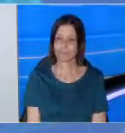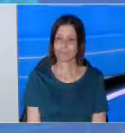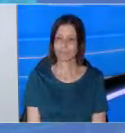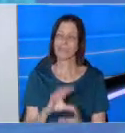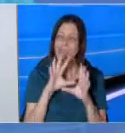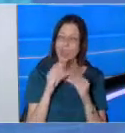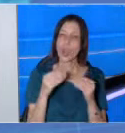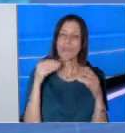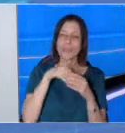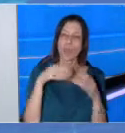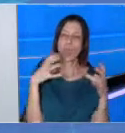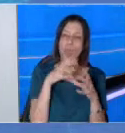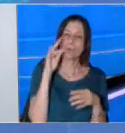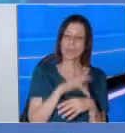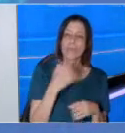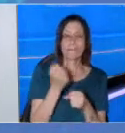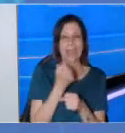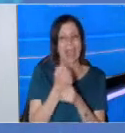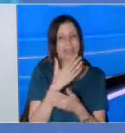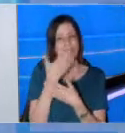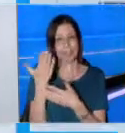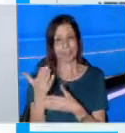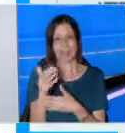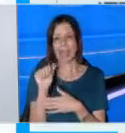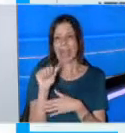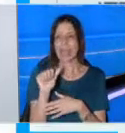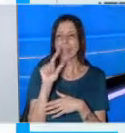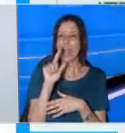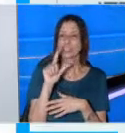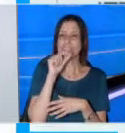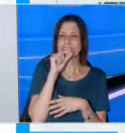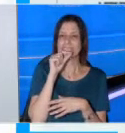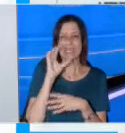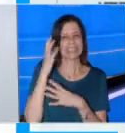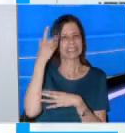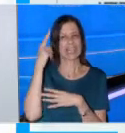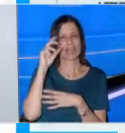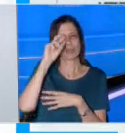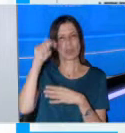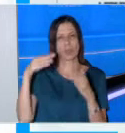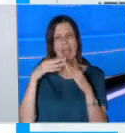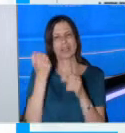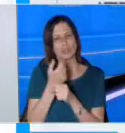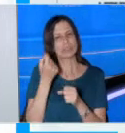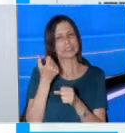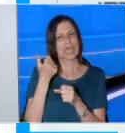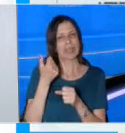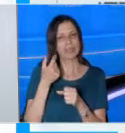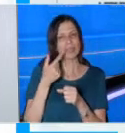מפוזיציה. פעילת הימין, הילד לש, צייצה בתגובה, היסטרים רדו מהגג. אז קצת עשו לכם פוגרומים